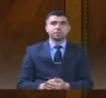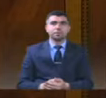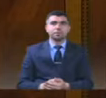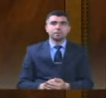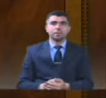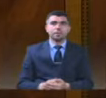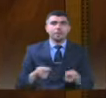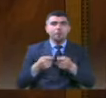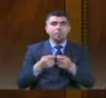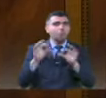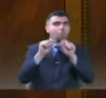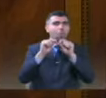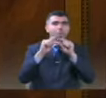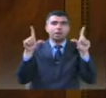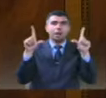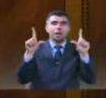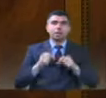خص تكون الأمور واضحة.